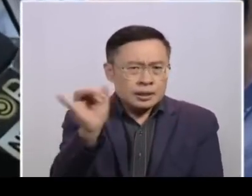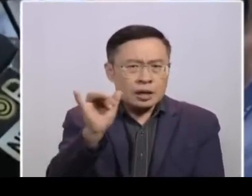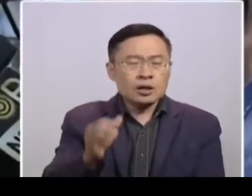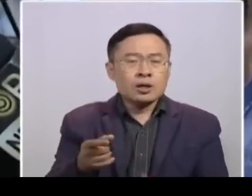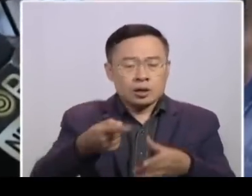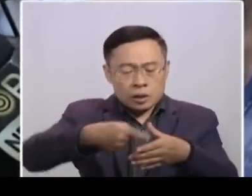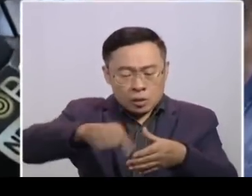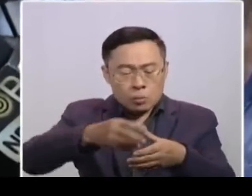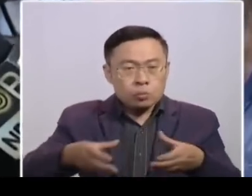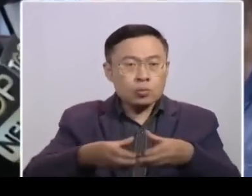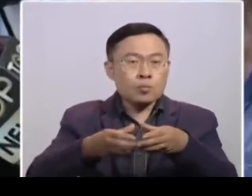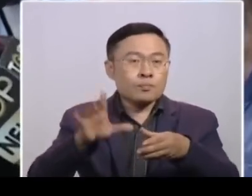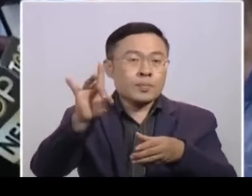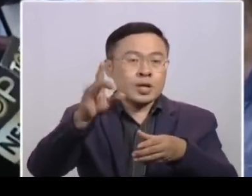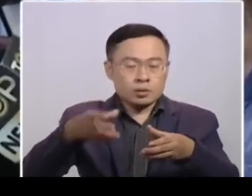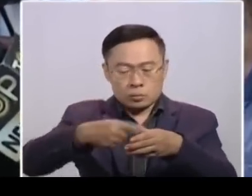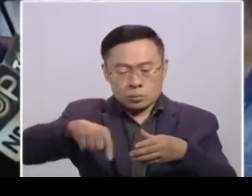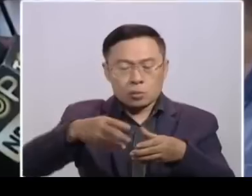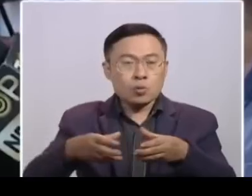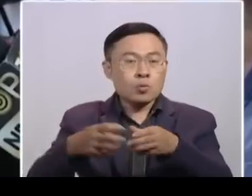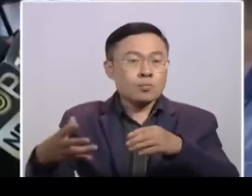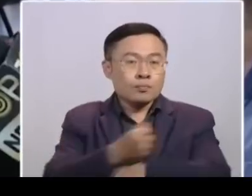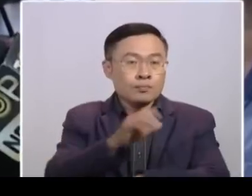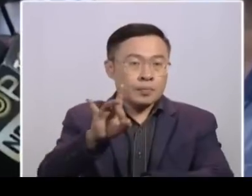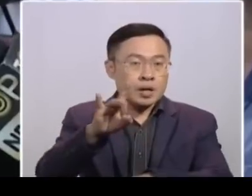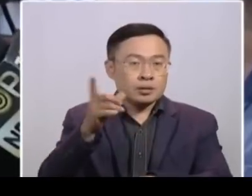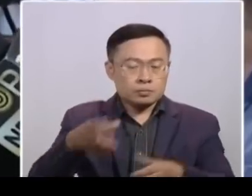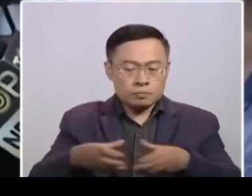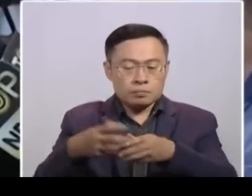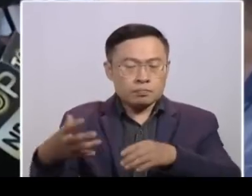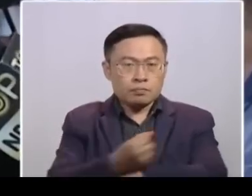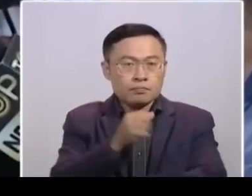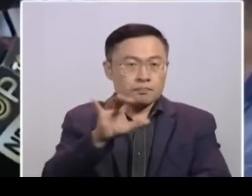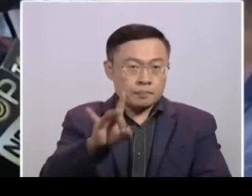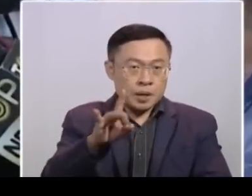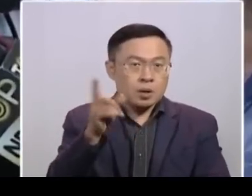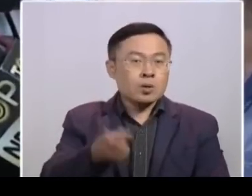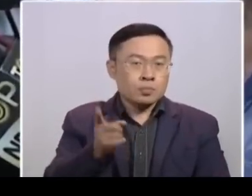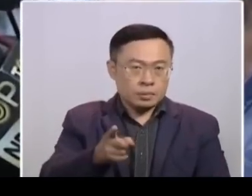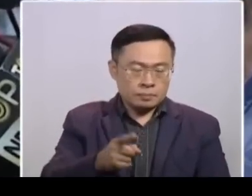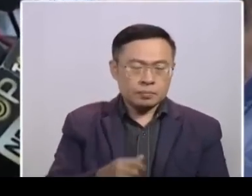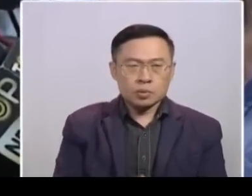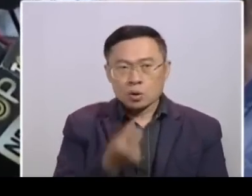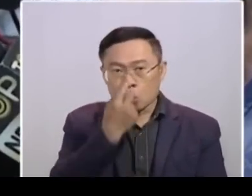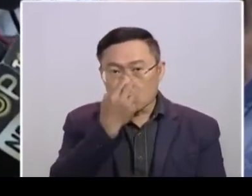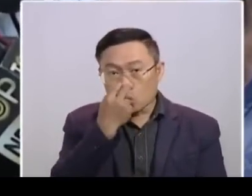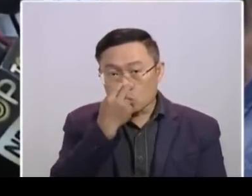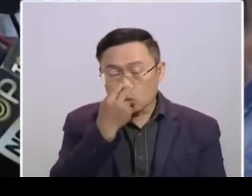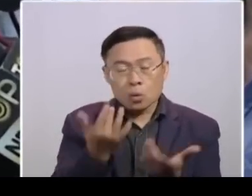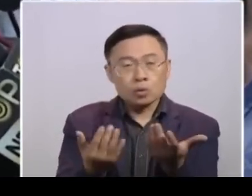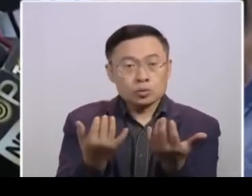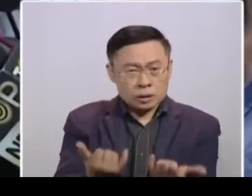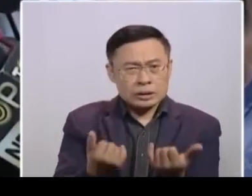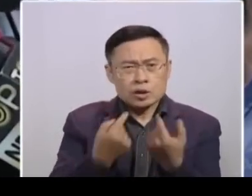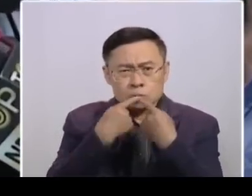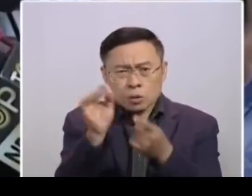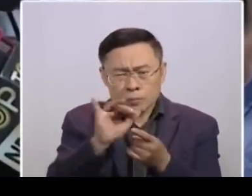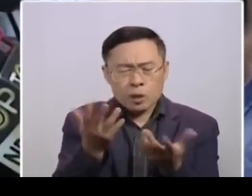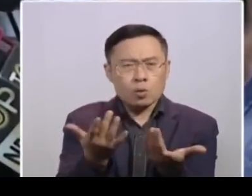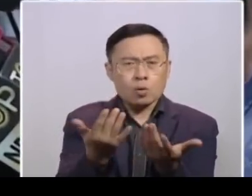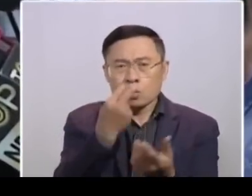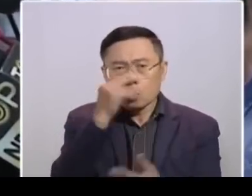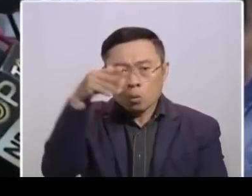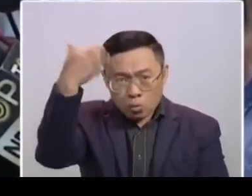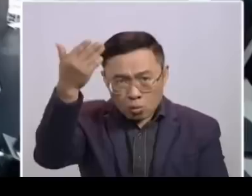น8พรรคร่วมจับมือกันอยู่ยังตอบไม่ได้ทิศทางในอนาคตเรื่องของการโหวตขอให้ไปถึงจุดนั้นก่อนถึงจะบอกวิธีคิดนะฮะนัก